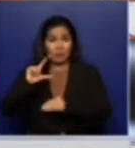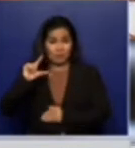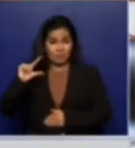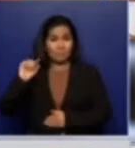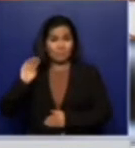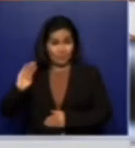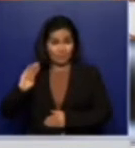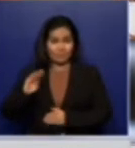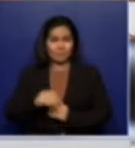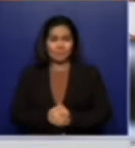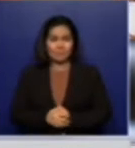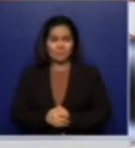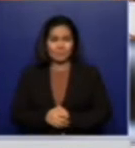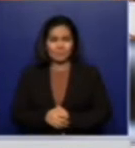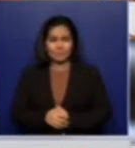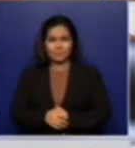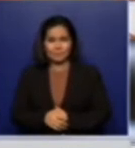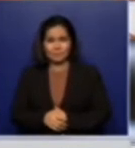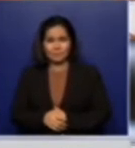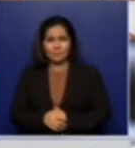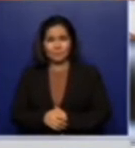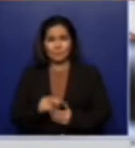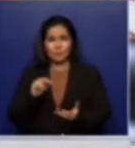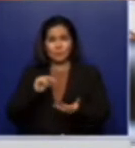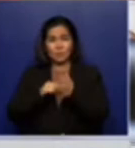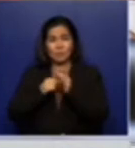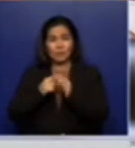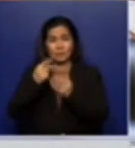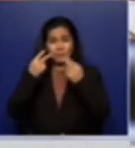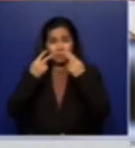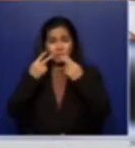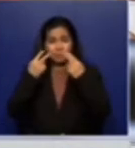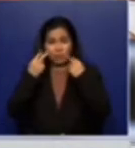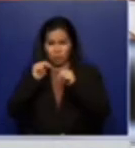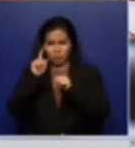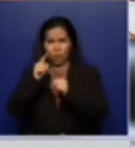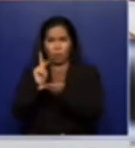านแปลว่าท่านจะต้องกู้เพิ่มเพื่อนสมาชิกก็พูดไปเยอะ